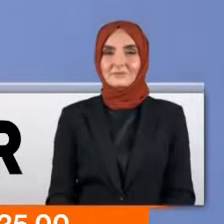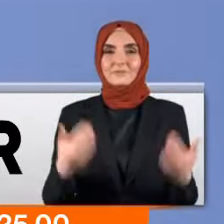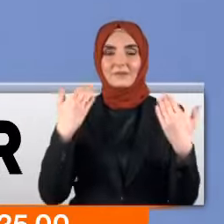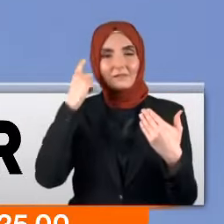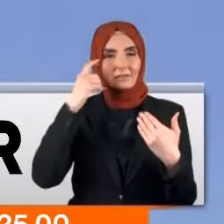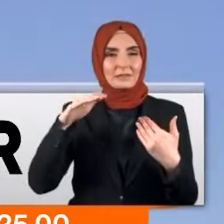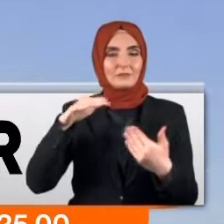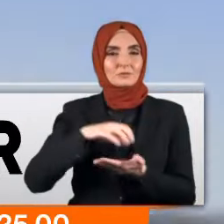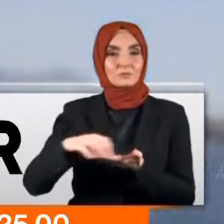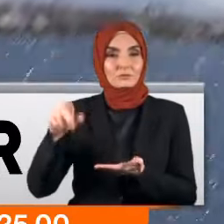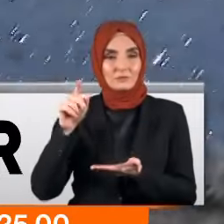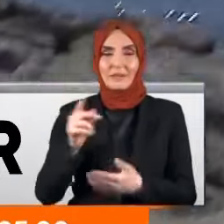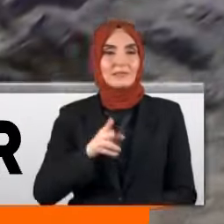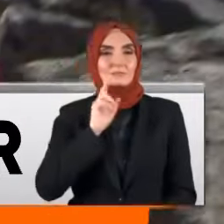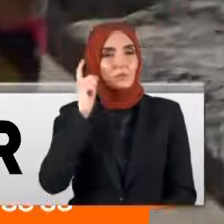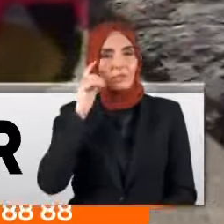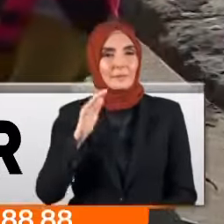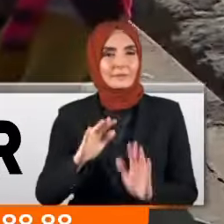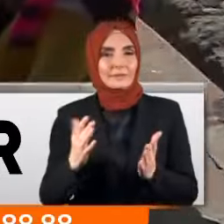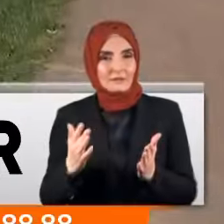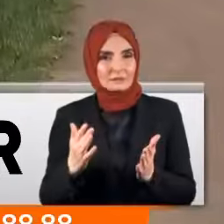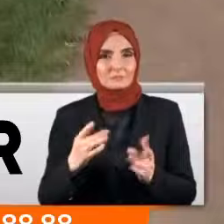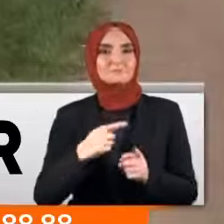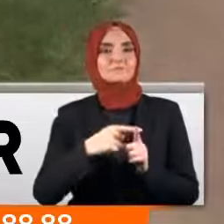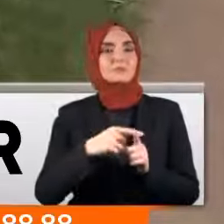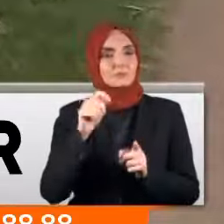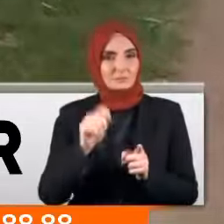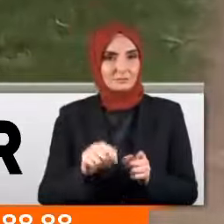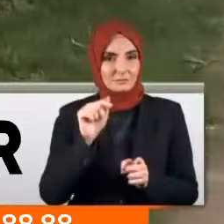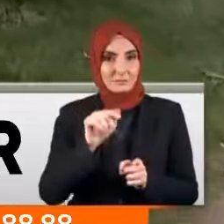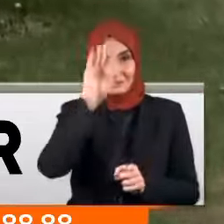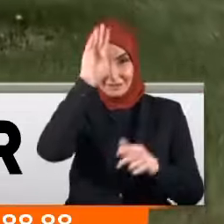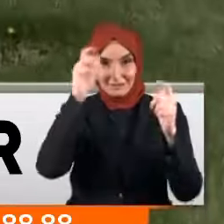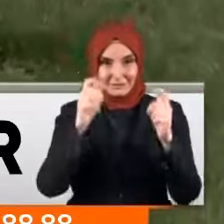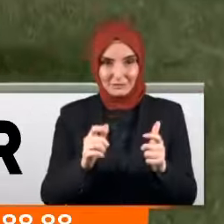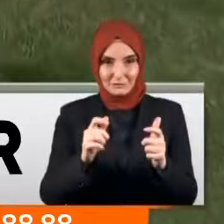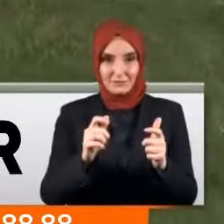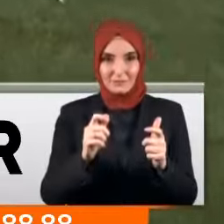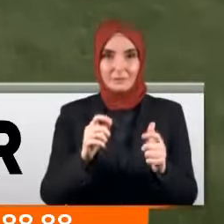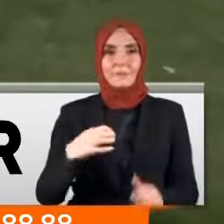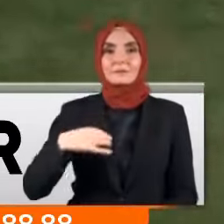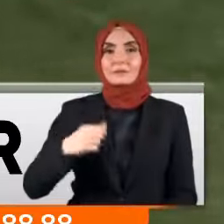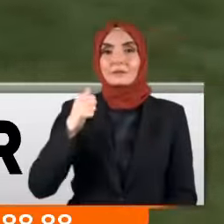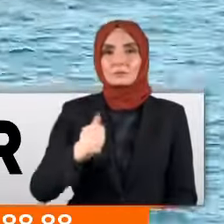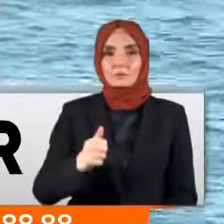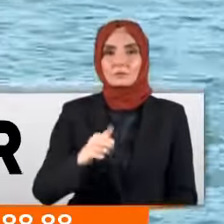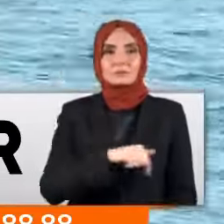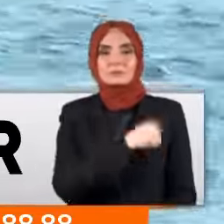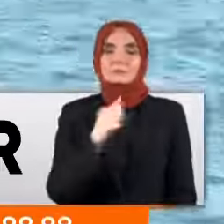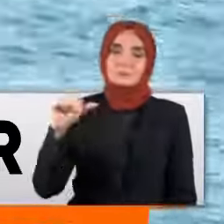Meteoroloji son tahminlerini de paylaştı. Mega kentte hava sıcaklık derecesi yeni haftanın başlamasıyla düşmeye